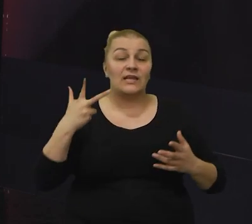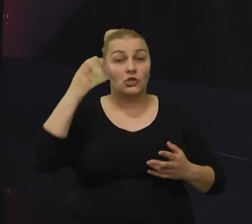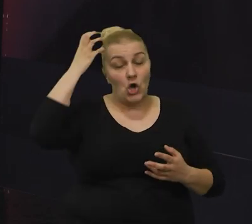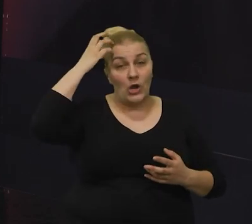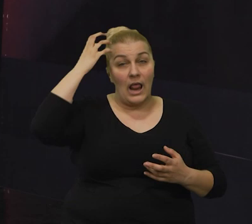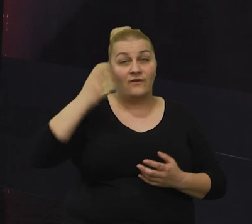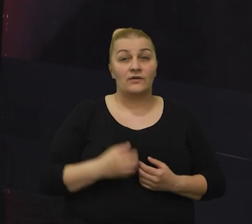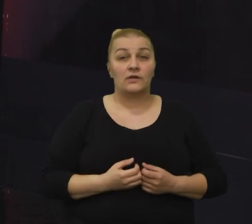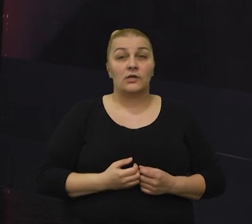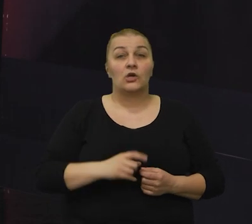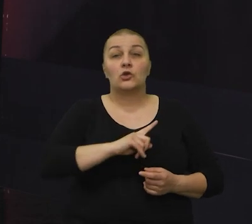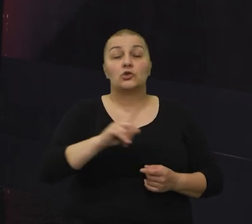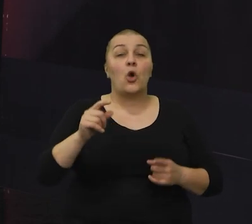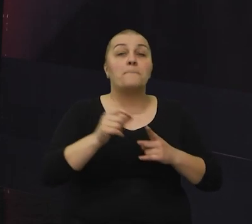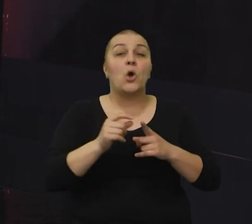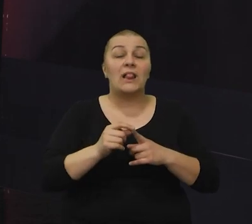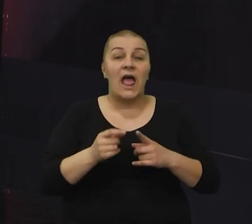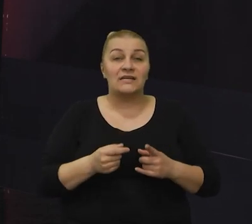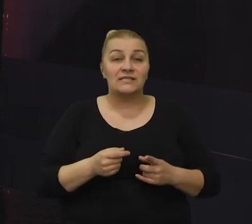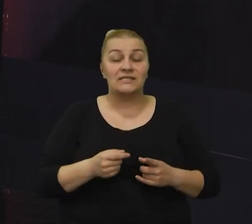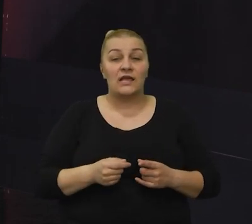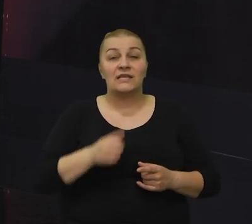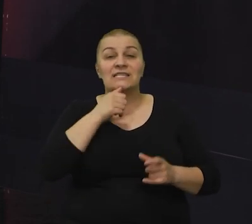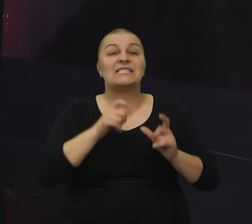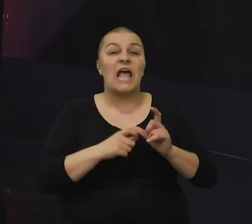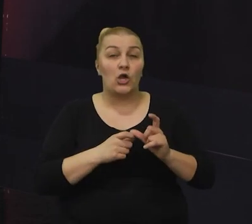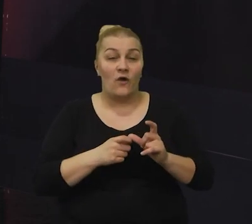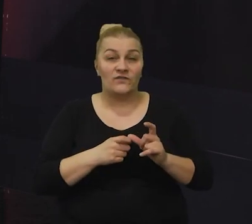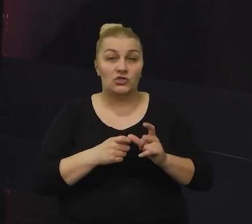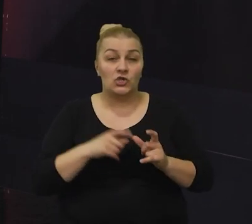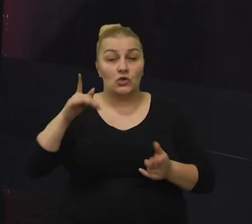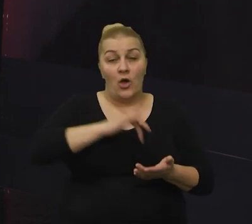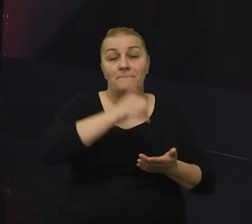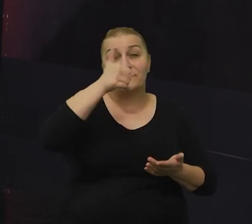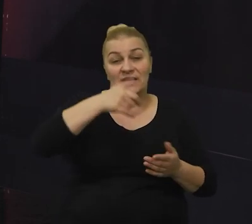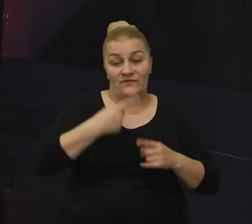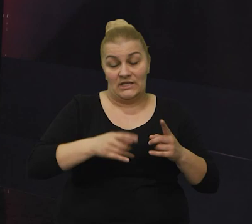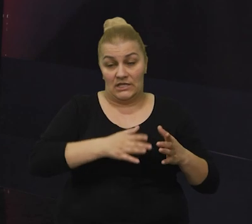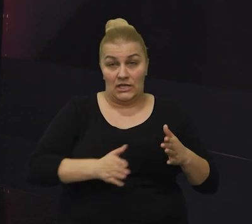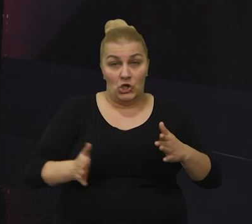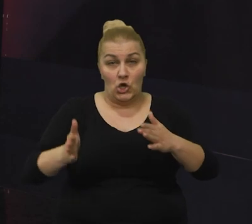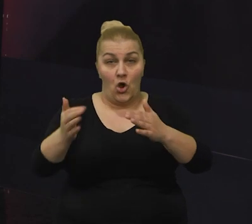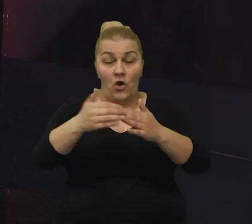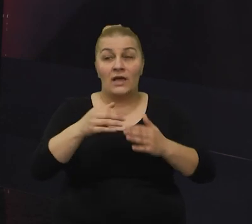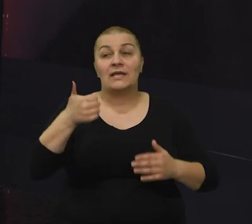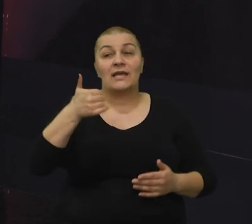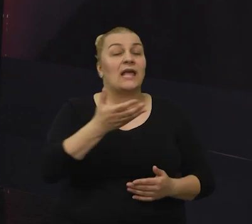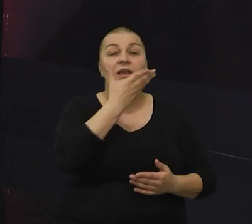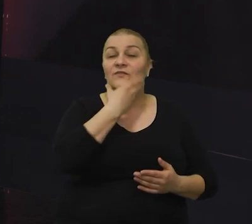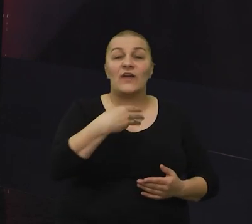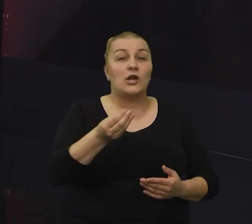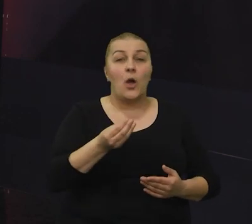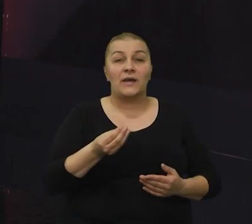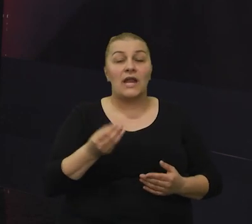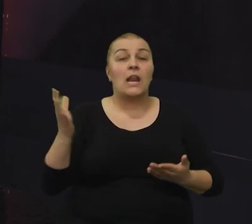Veliki Troglav, do Poljanice i Sajkovićima. Znači, to je ta prva faza, jedan